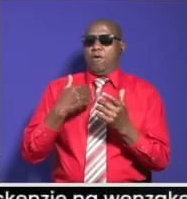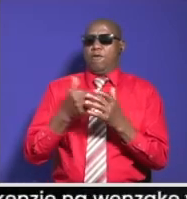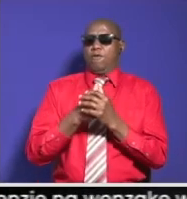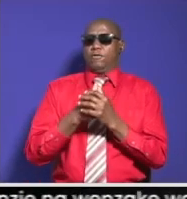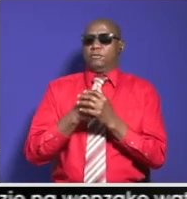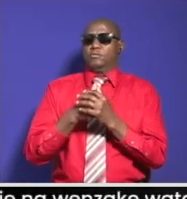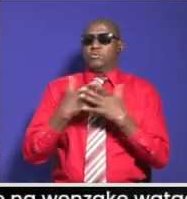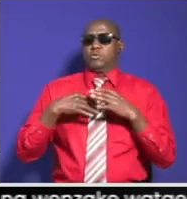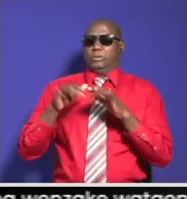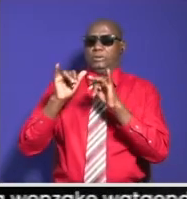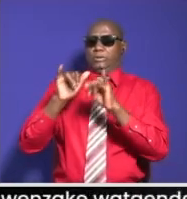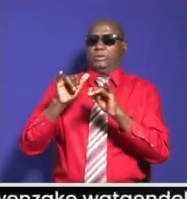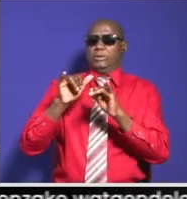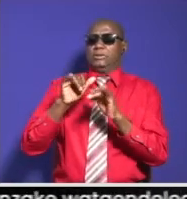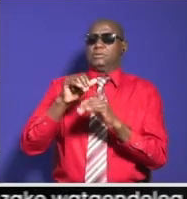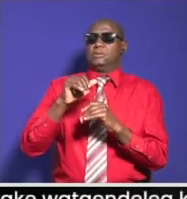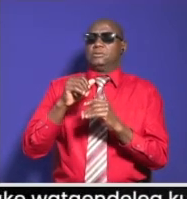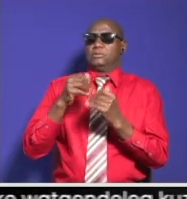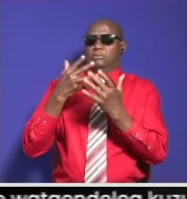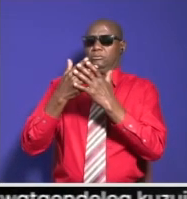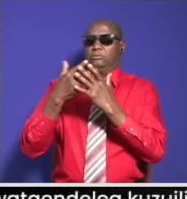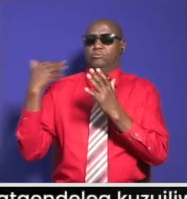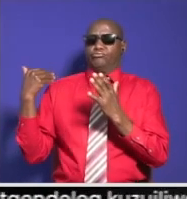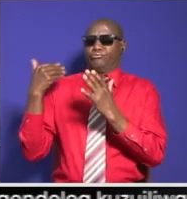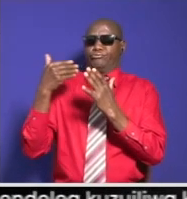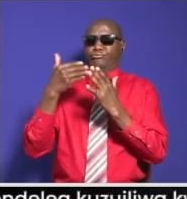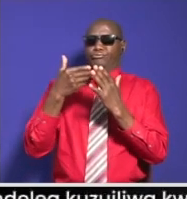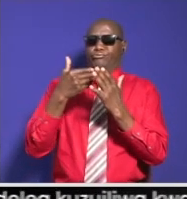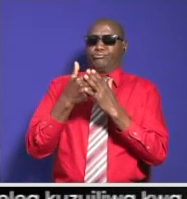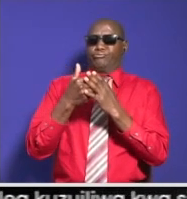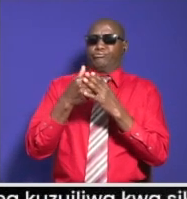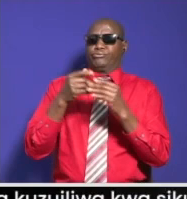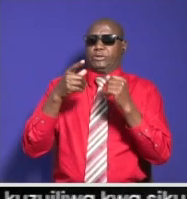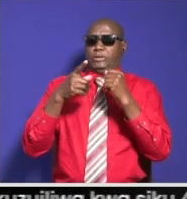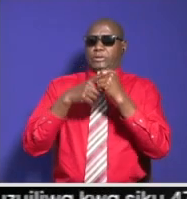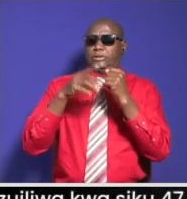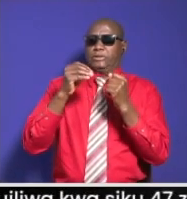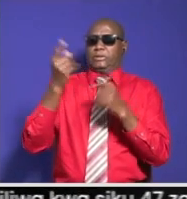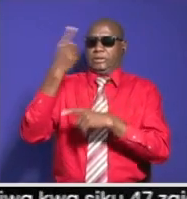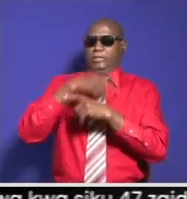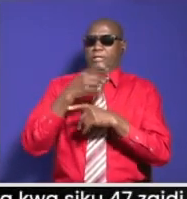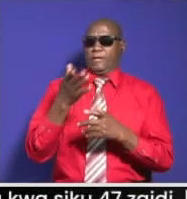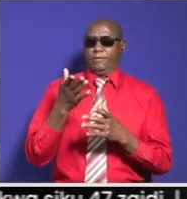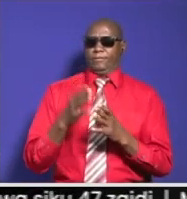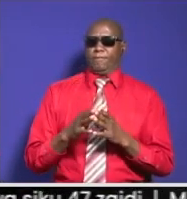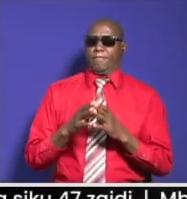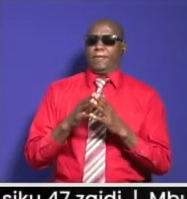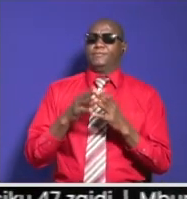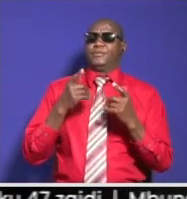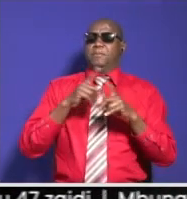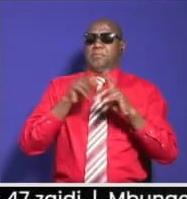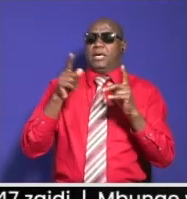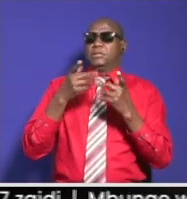la Tewa, kaunti ya Mombasa. Mkurugenzi wa mashtaka ya umma Jumanne wiki iliyopita alitaka polisi waruhusiwe kuendelea